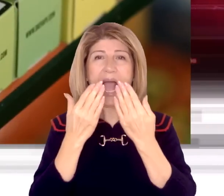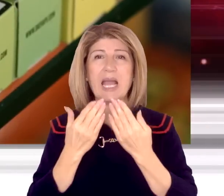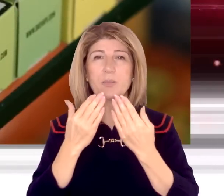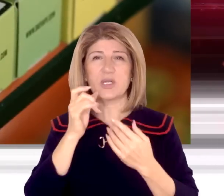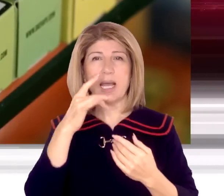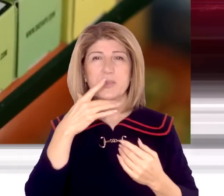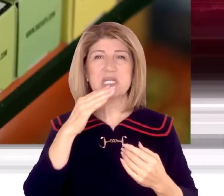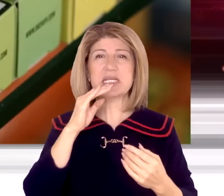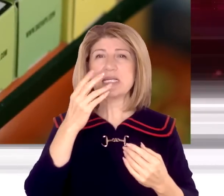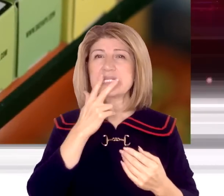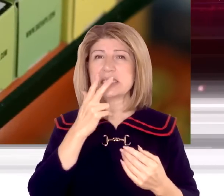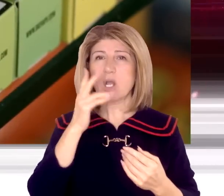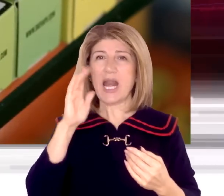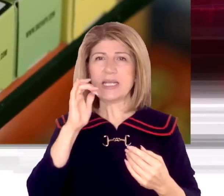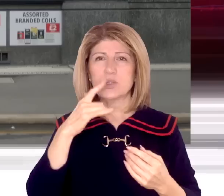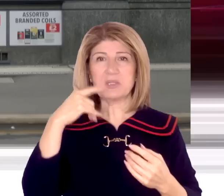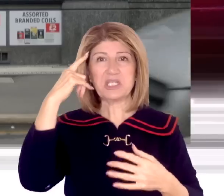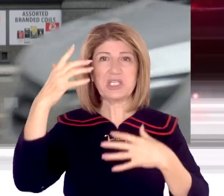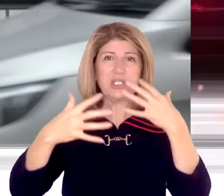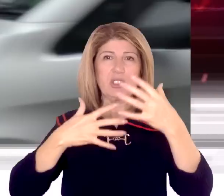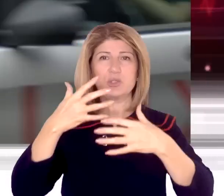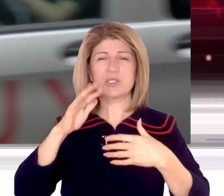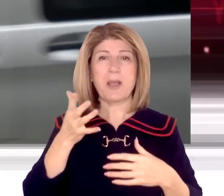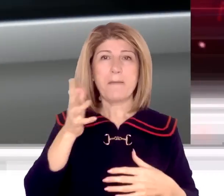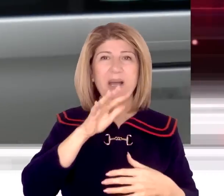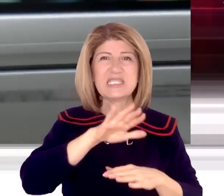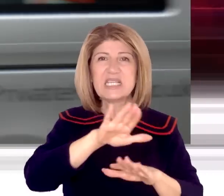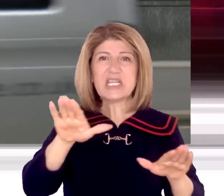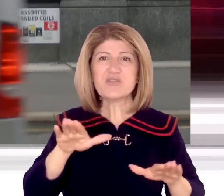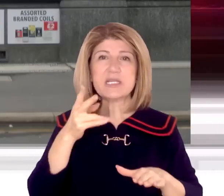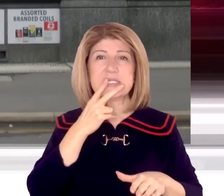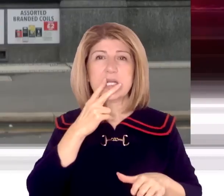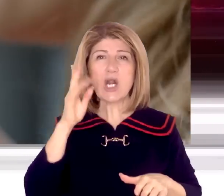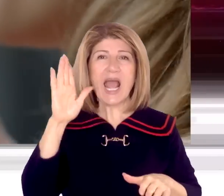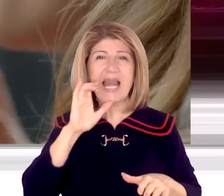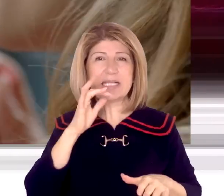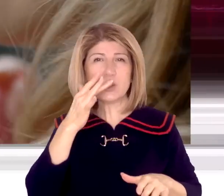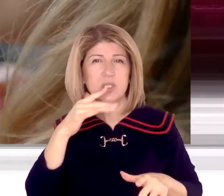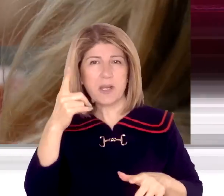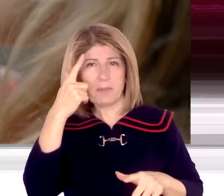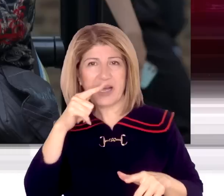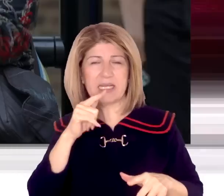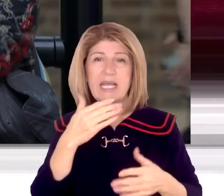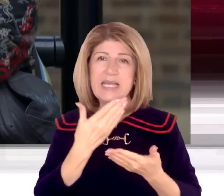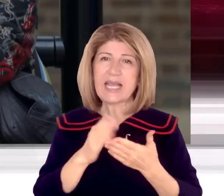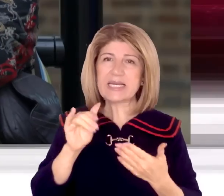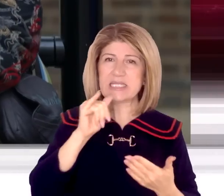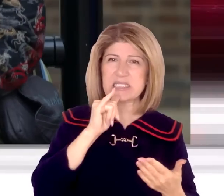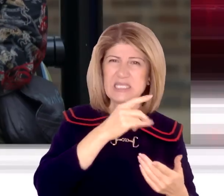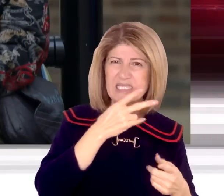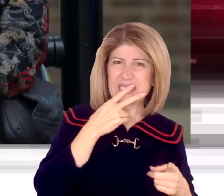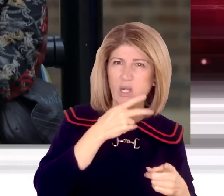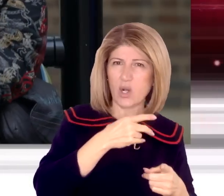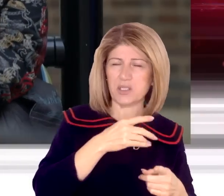خوندن اخبار در مورد سیگارهای الکترونیکی واقعا آدمو گیج میکنه. بعضی از کشورها سیگارهای الکترونیکی رو برای ترک